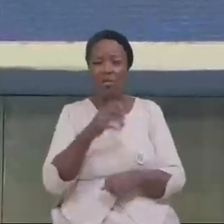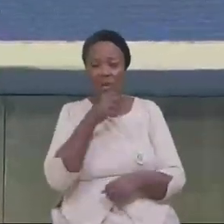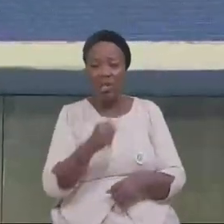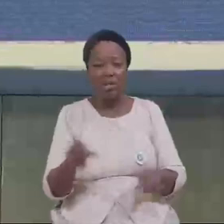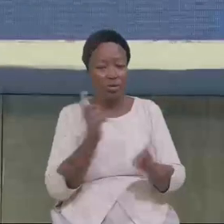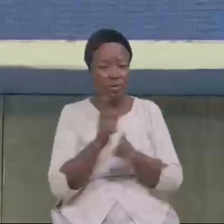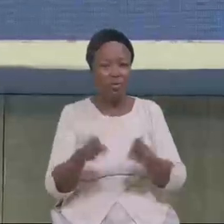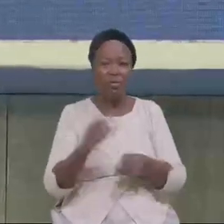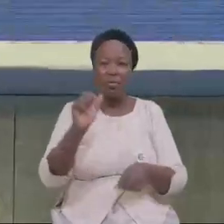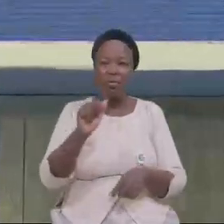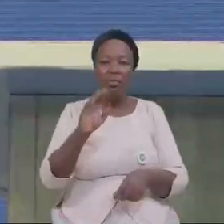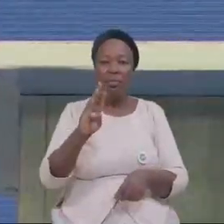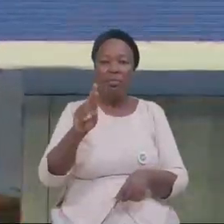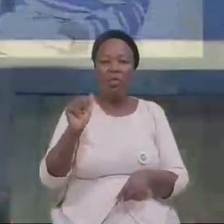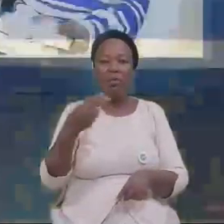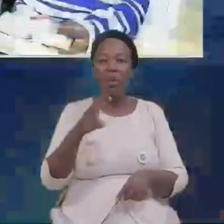Comme Abraham.